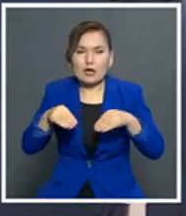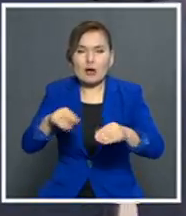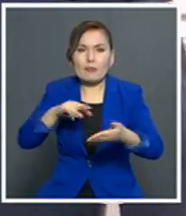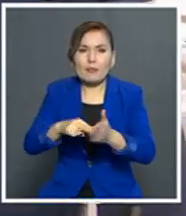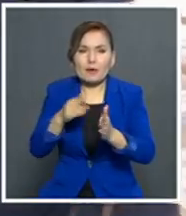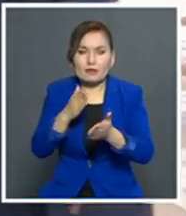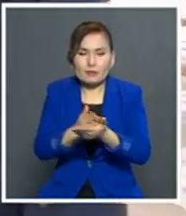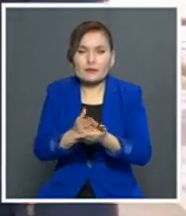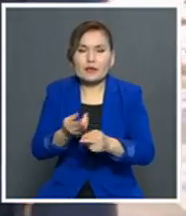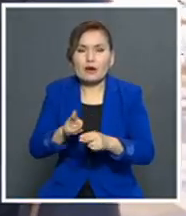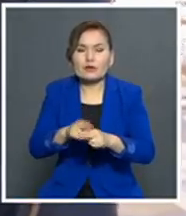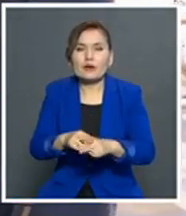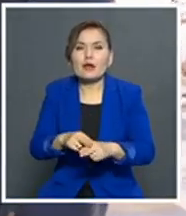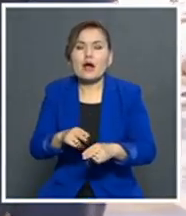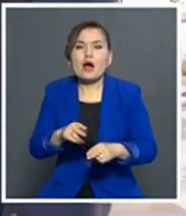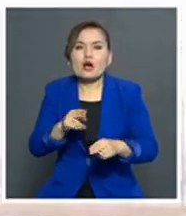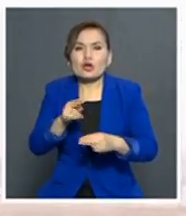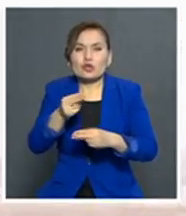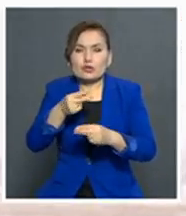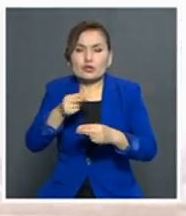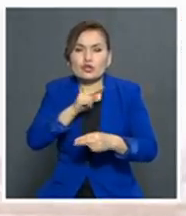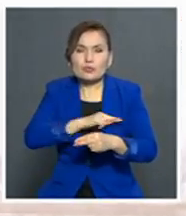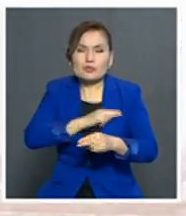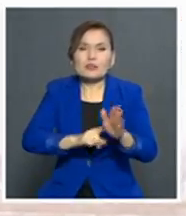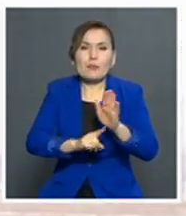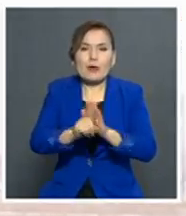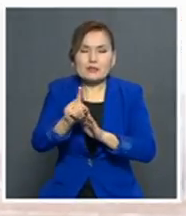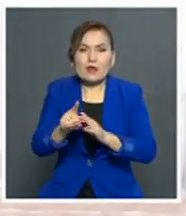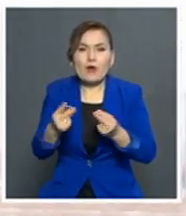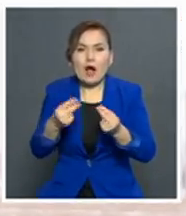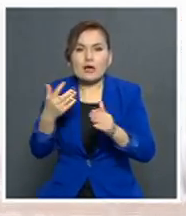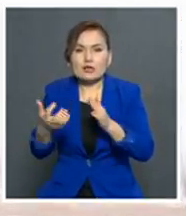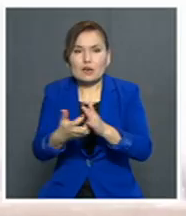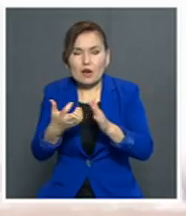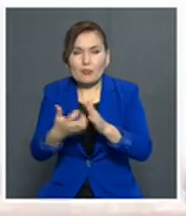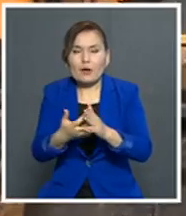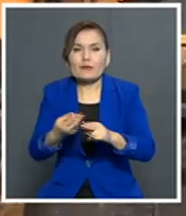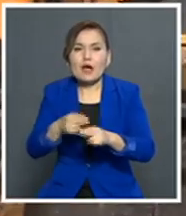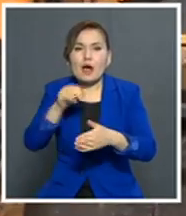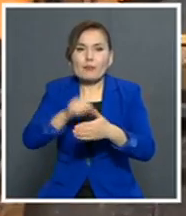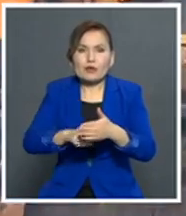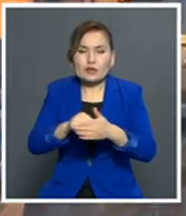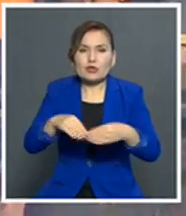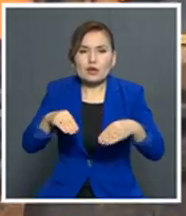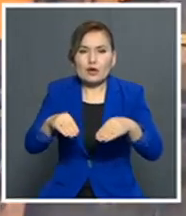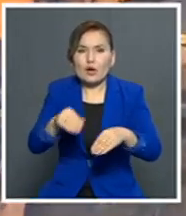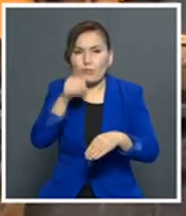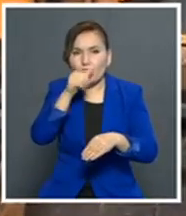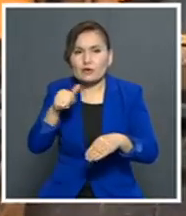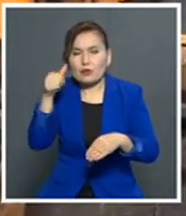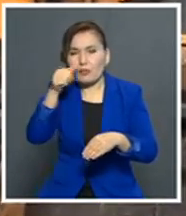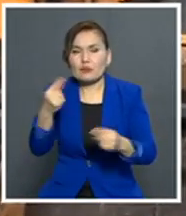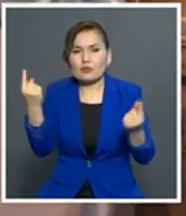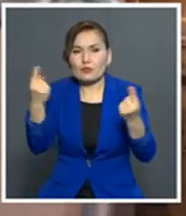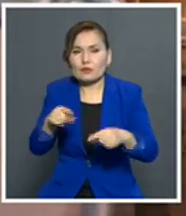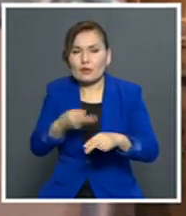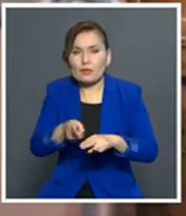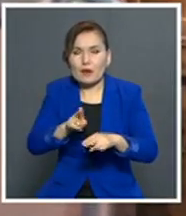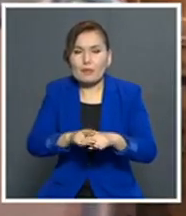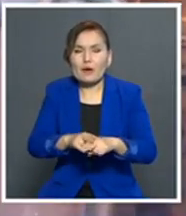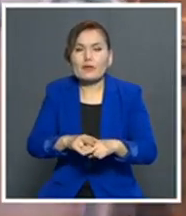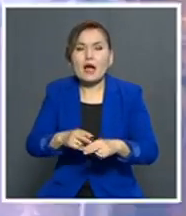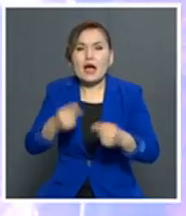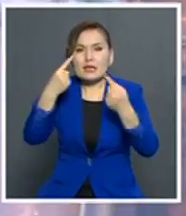өз қалтасындағы қаржысы аздық етеді. Себебі былтырғы құрғақшылықтың кесірінен тұқым қымбаттады. Қосалқы бөлшектің де құны өсті. Енді